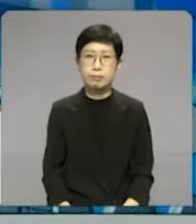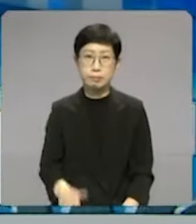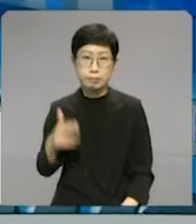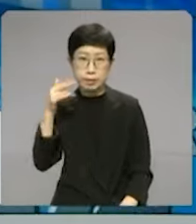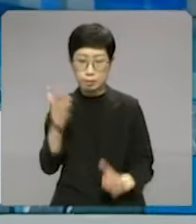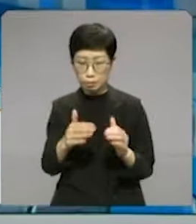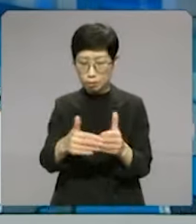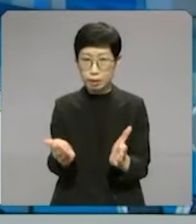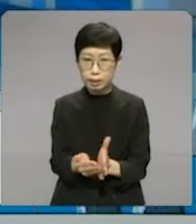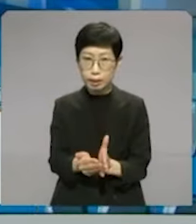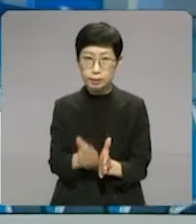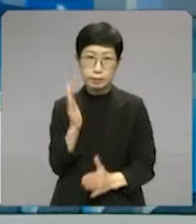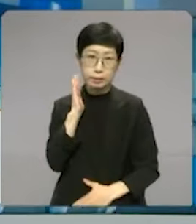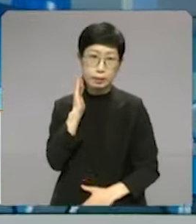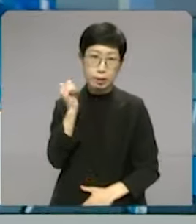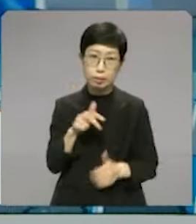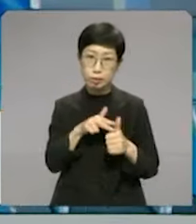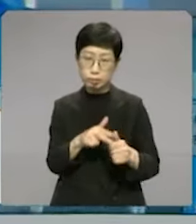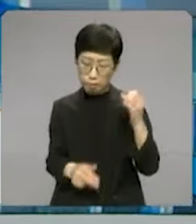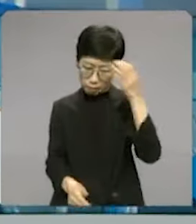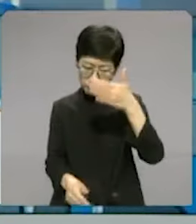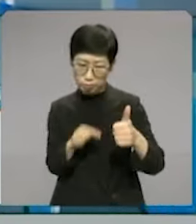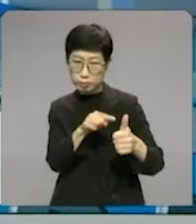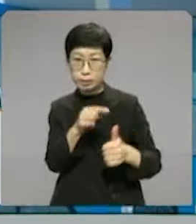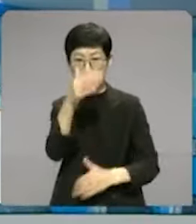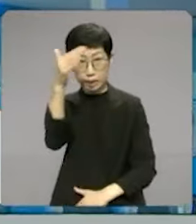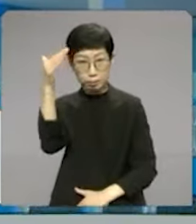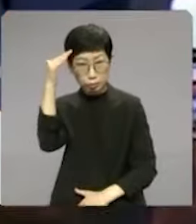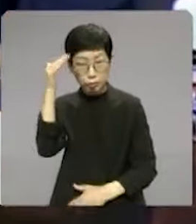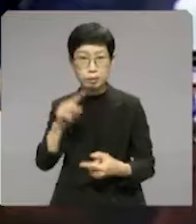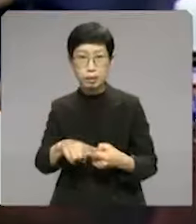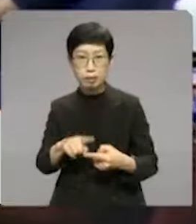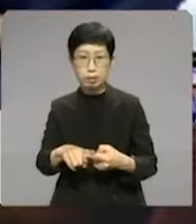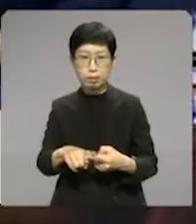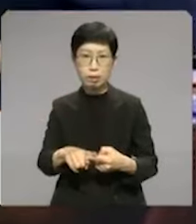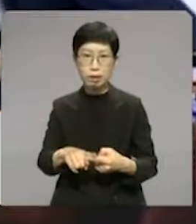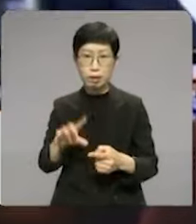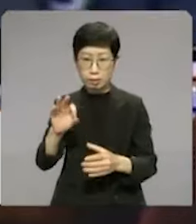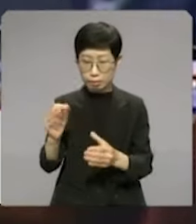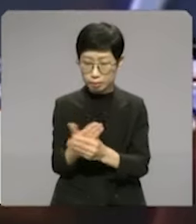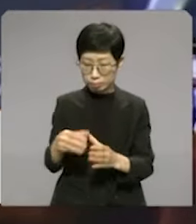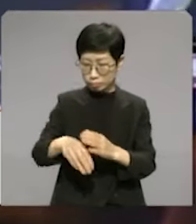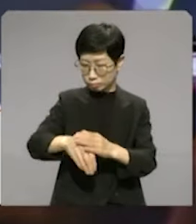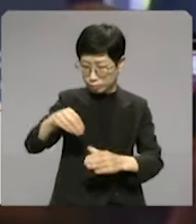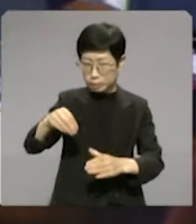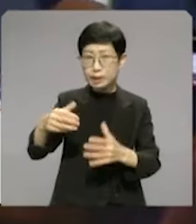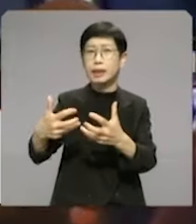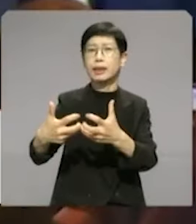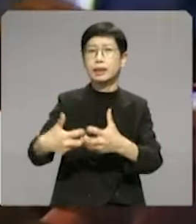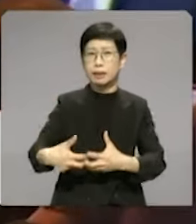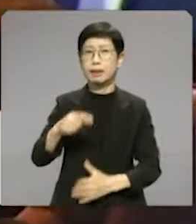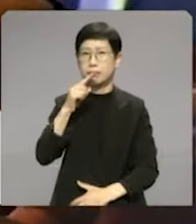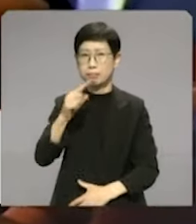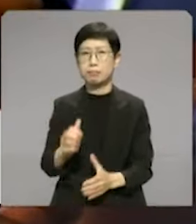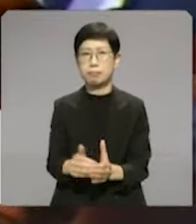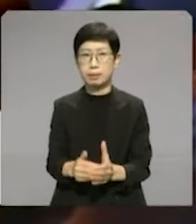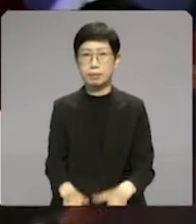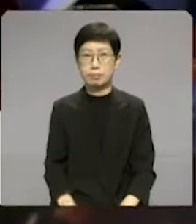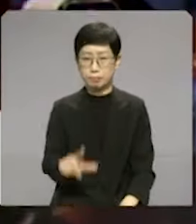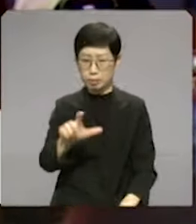미국 공화당 대통령 후보인 트럼프 전 대통령이 한국을 머니 머신이라고 표현했습니다. 트럼프 전 대통령은 현지